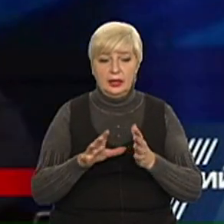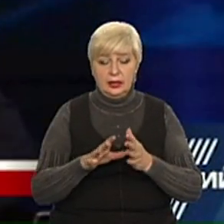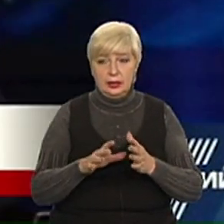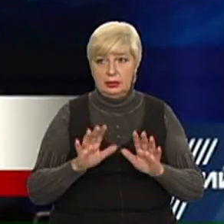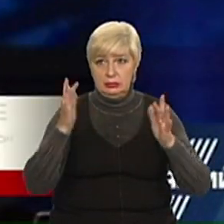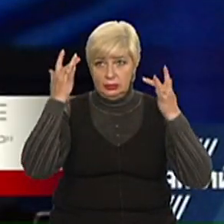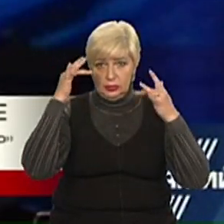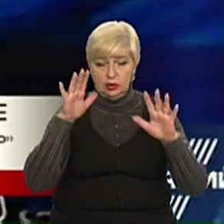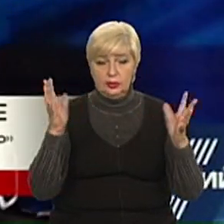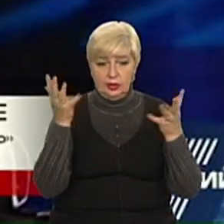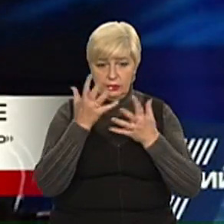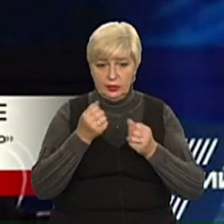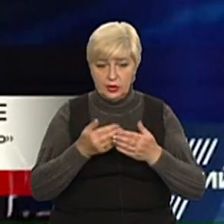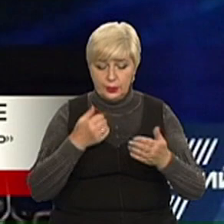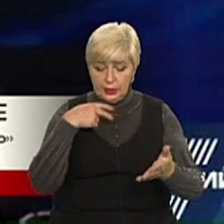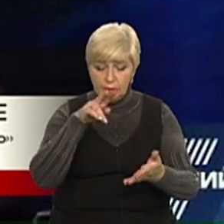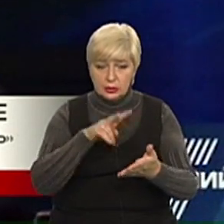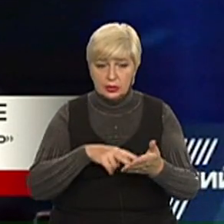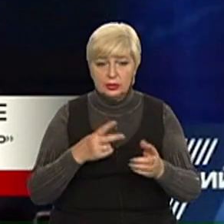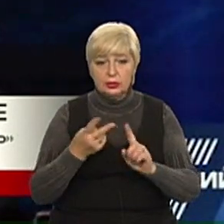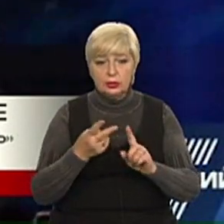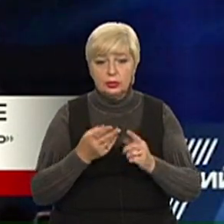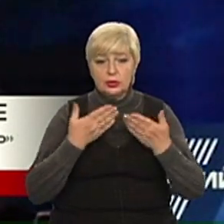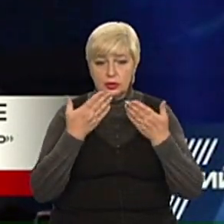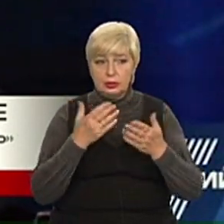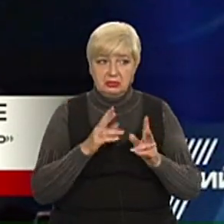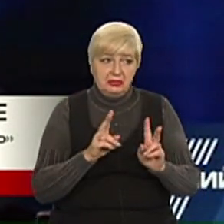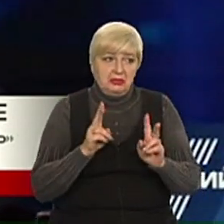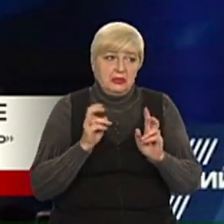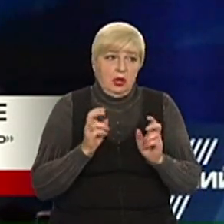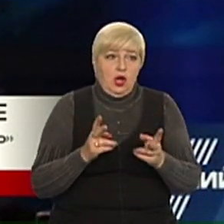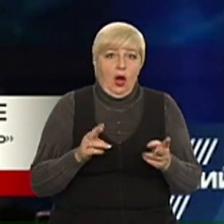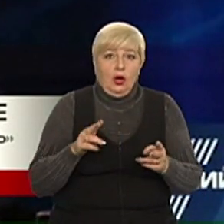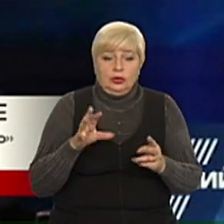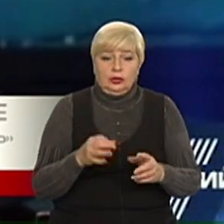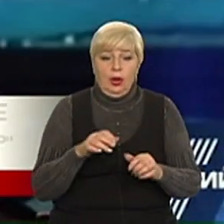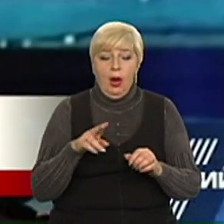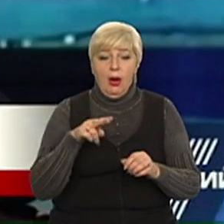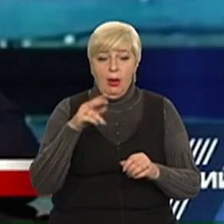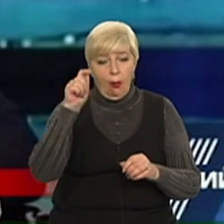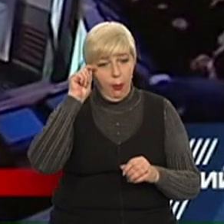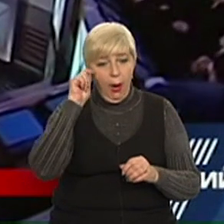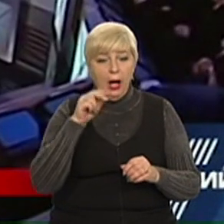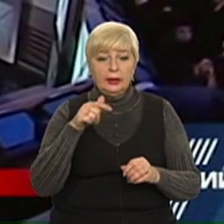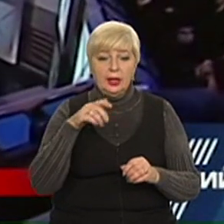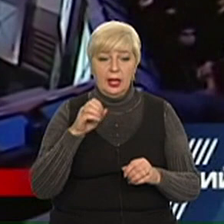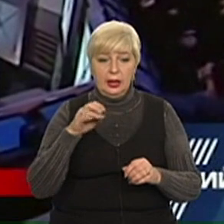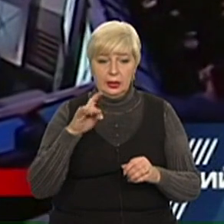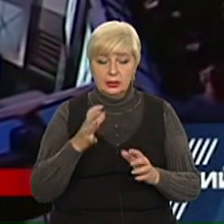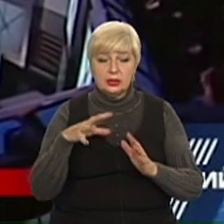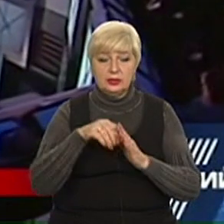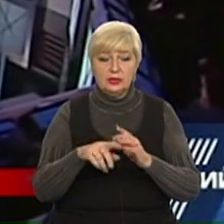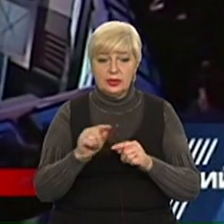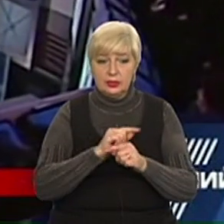розглядом в другому читанні якимось чином голова комітету пан Герус вніс поправку і,